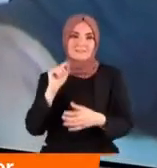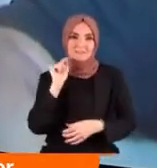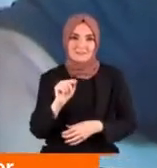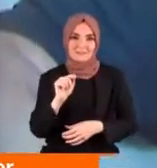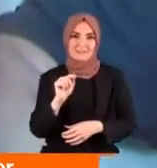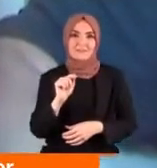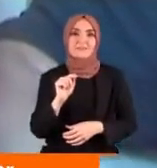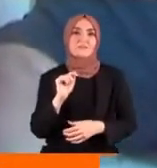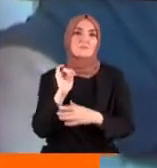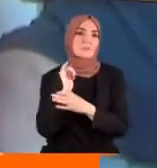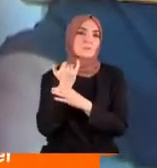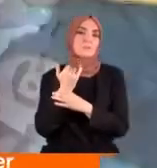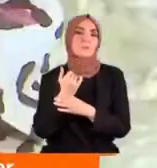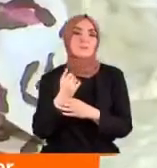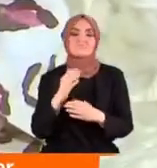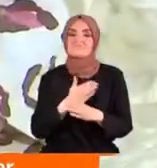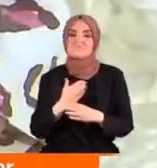gibi.